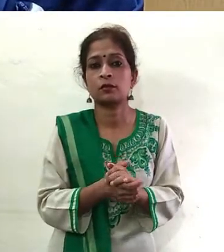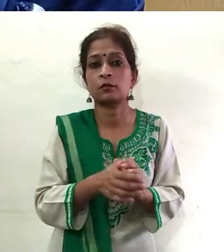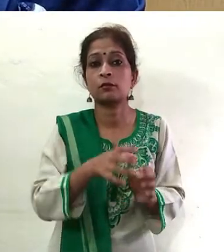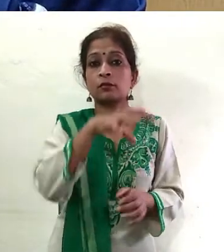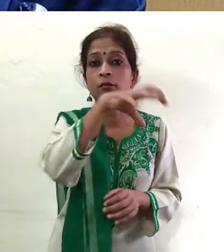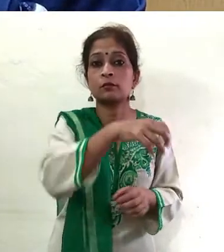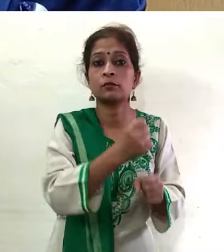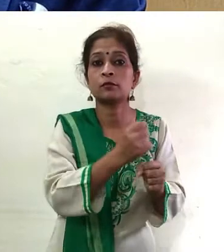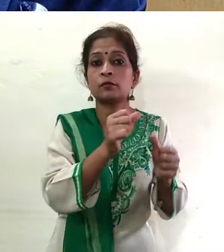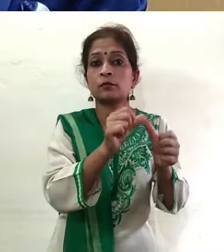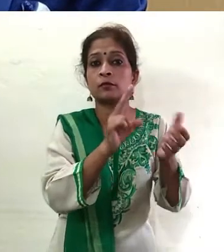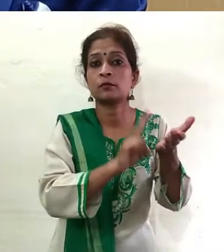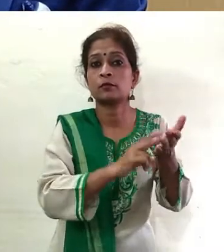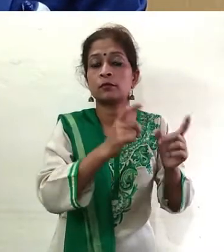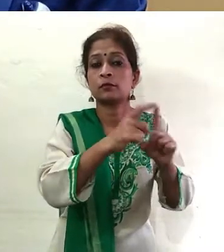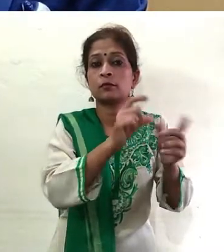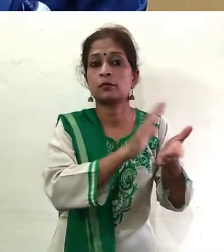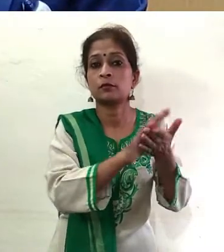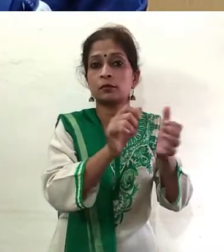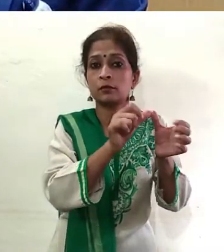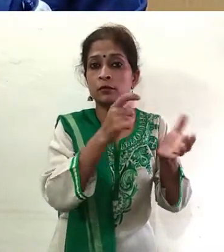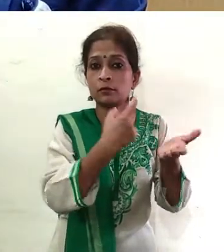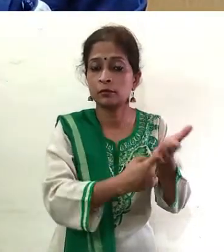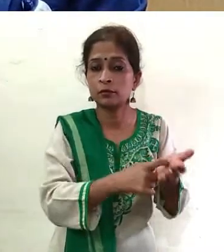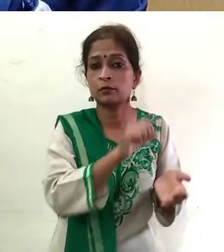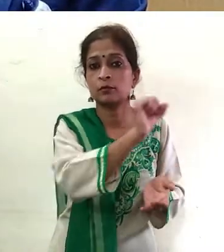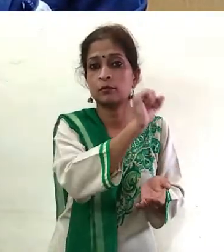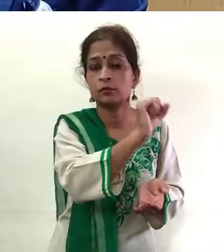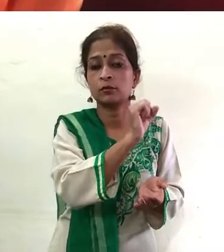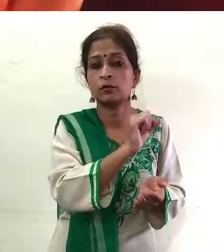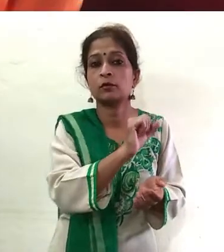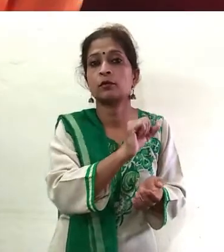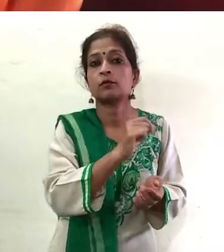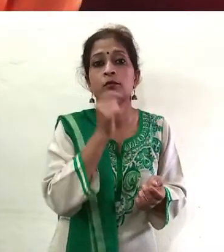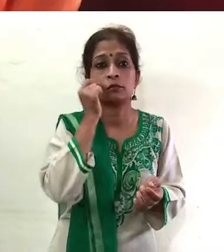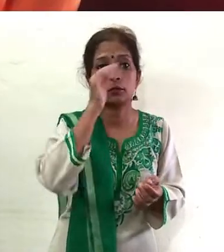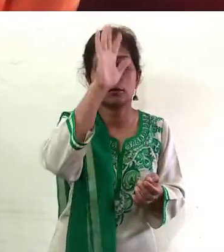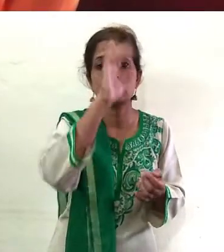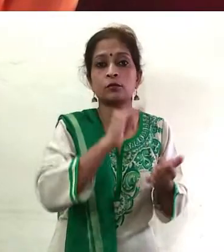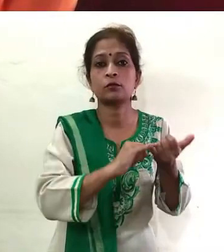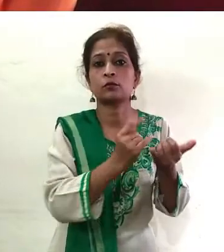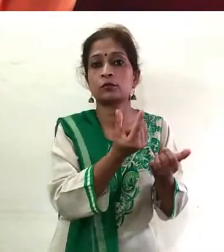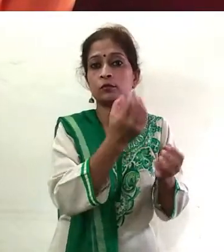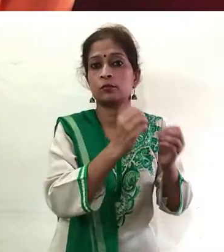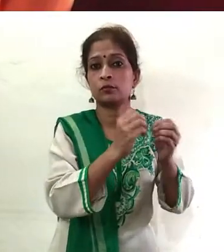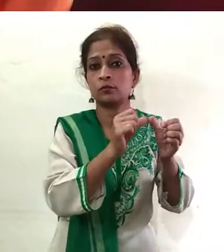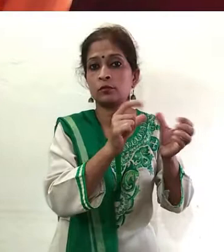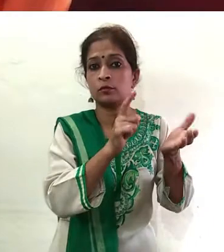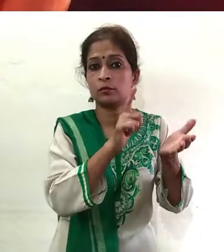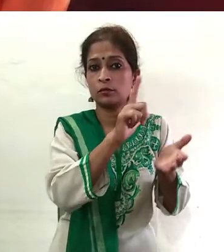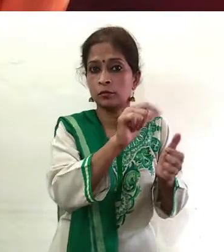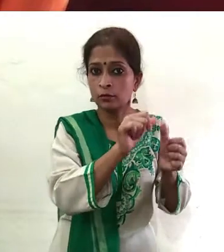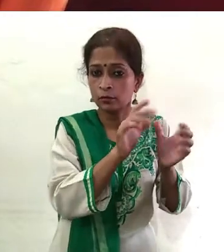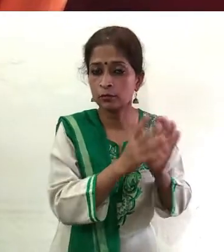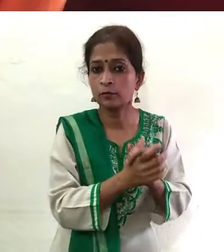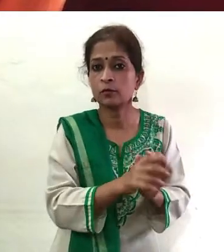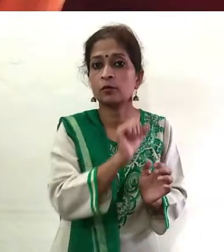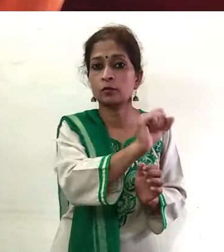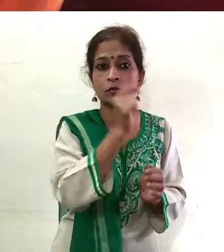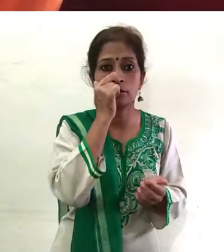गांधार नरेश हुए शुभा जिनकी उतरी हुई गांधारी उत्तर हुए शकुनि